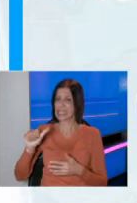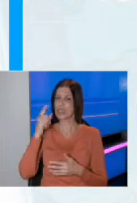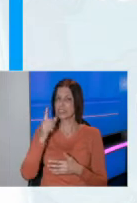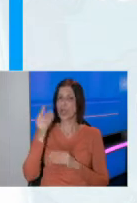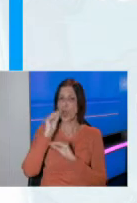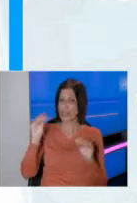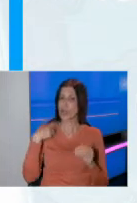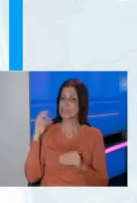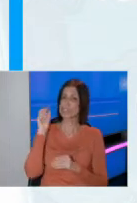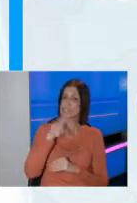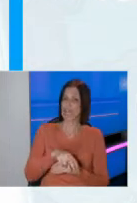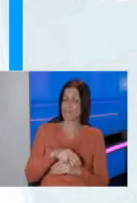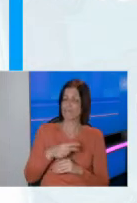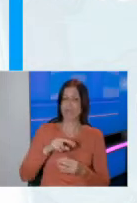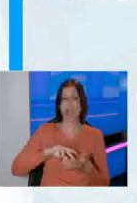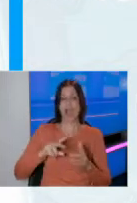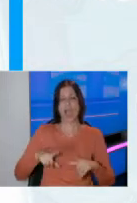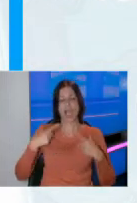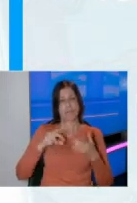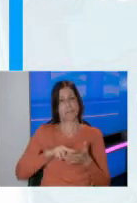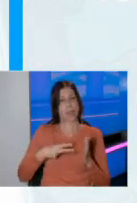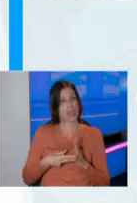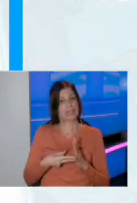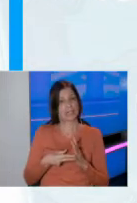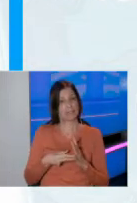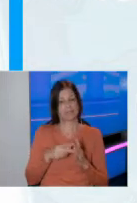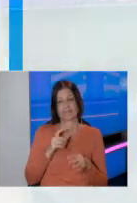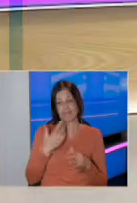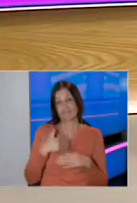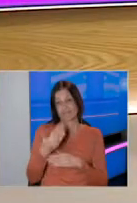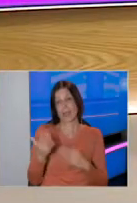על הצטרפותו לחיים הפוליטיים עם פיזור הכנסת.